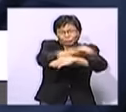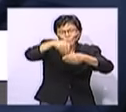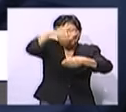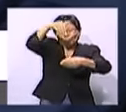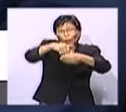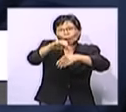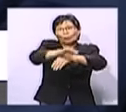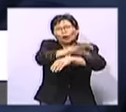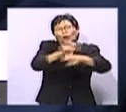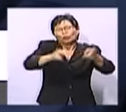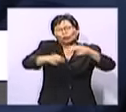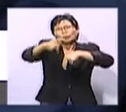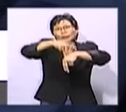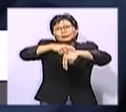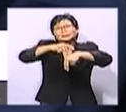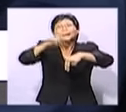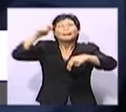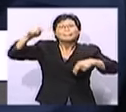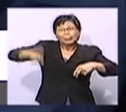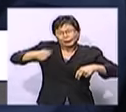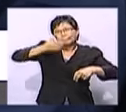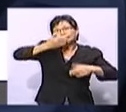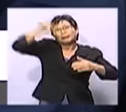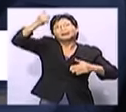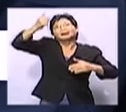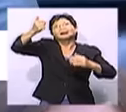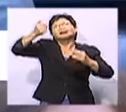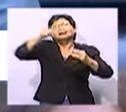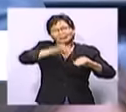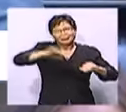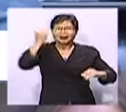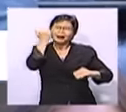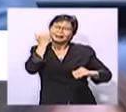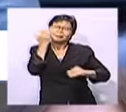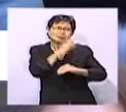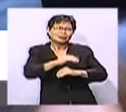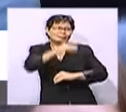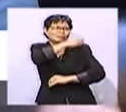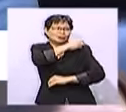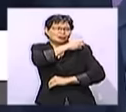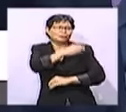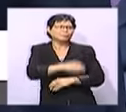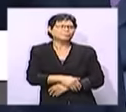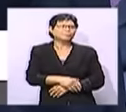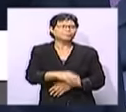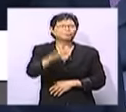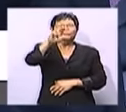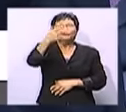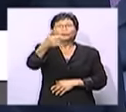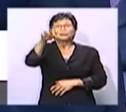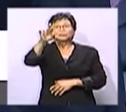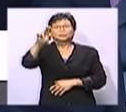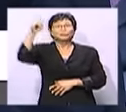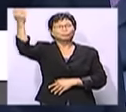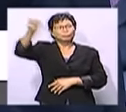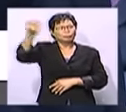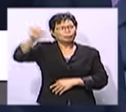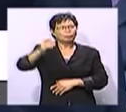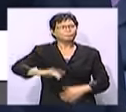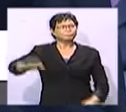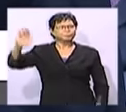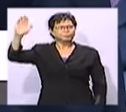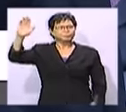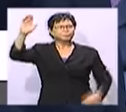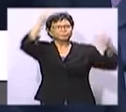menggalakkan pengurusan masa mahkamah yang lebih berkesan dalam kalangan hakim dan pegawai kehakiman. Tan Sri Richard berucap pada Majlis Angkat